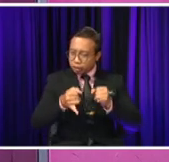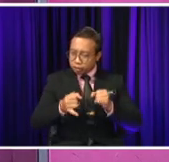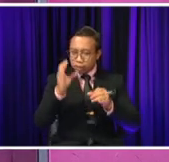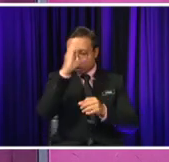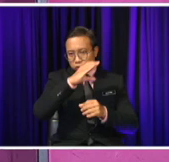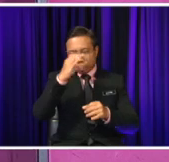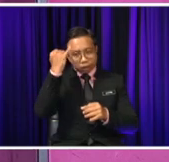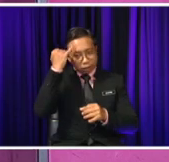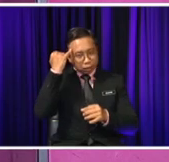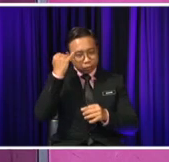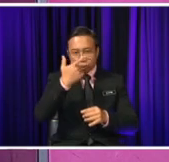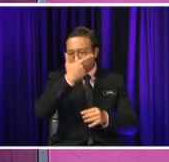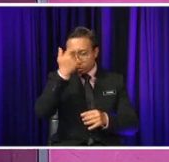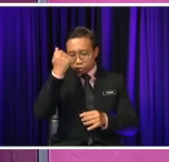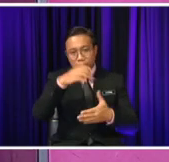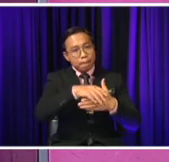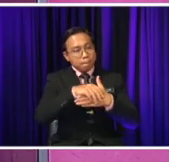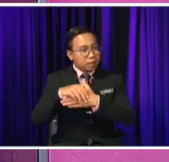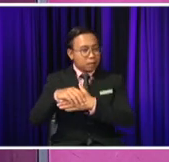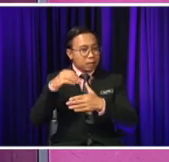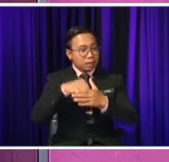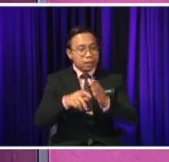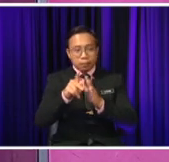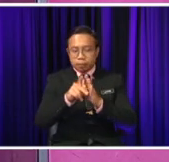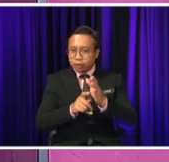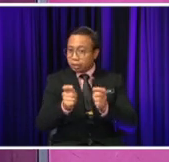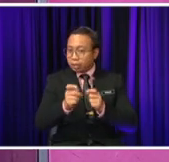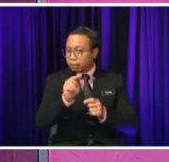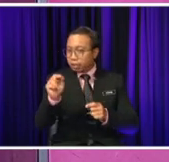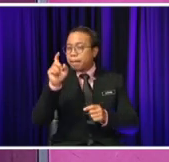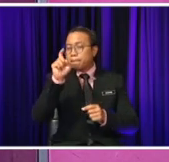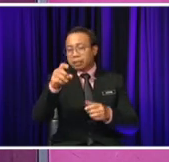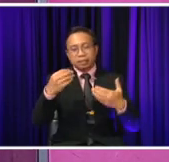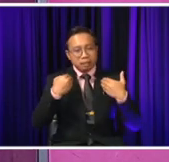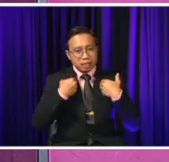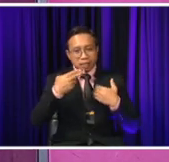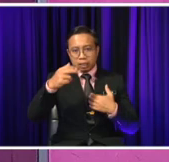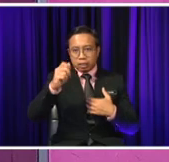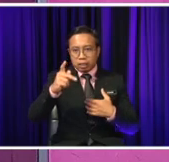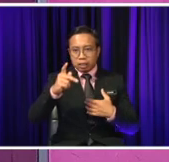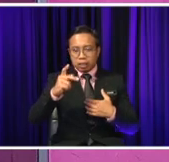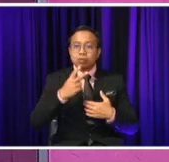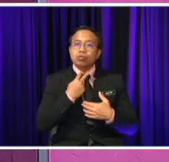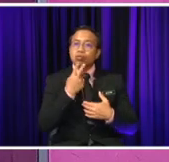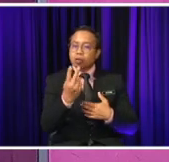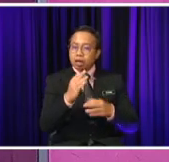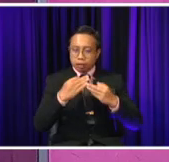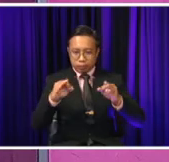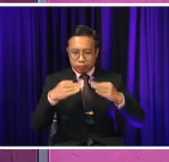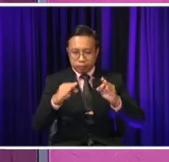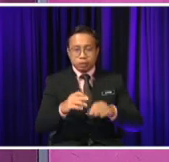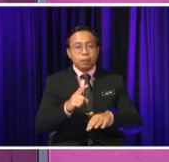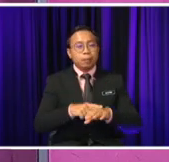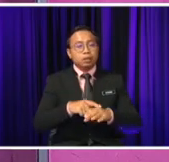karena beliau berpegang bahwa dalam pencakran perlu ada hak kebebasan bersuara perlu ada hak kebebasan